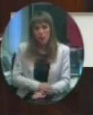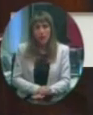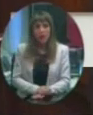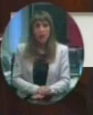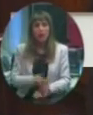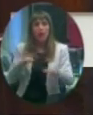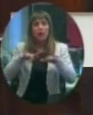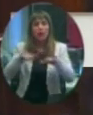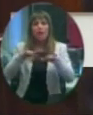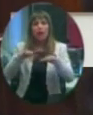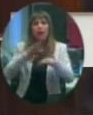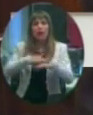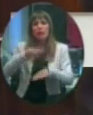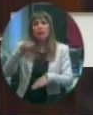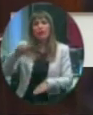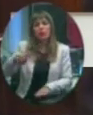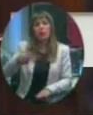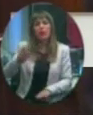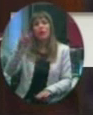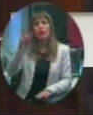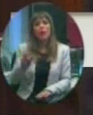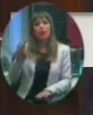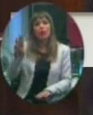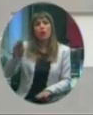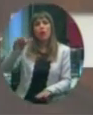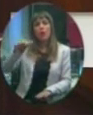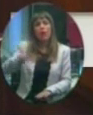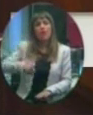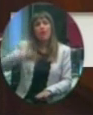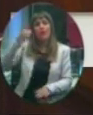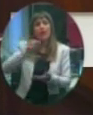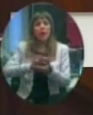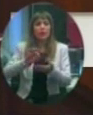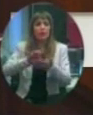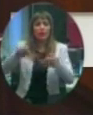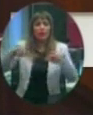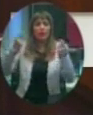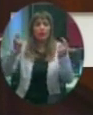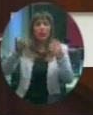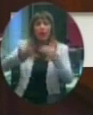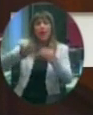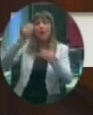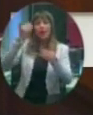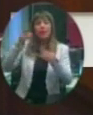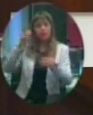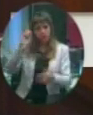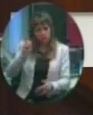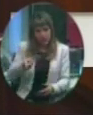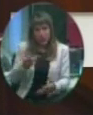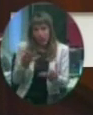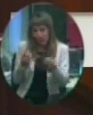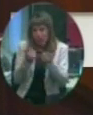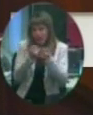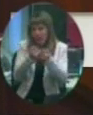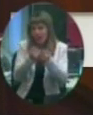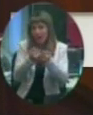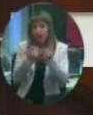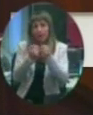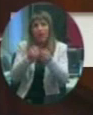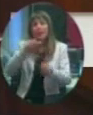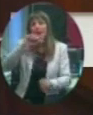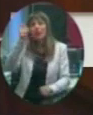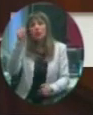של מר שמואל אבואב למנכ״ל משרד חינוך. בפניו הרבה אתגרים. האתגר הראשון זה העניין של